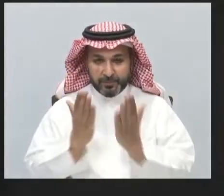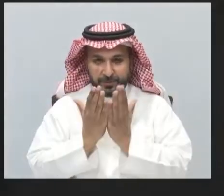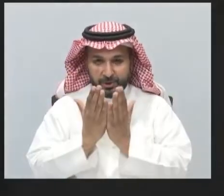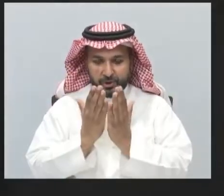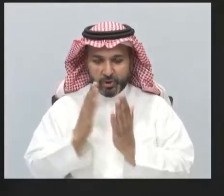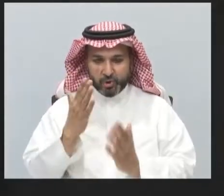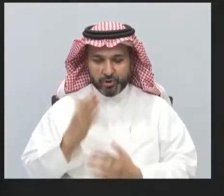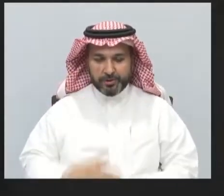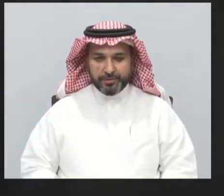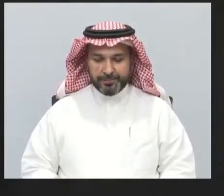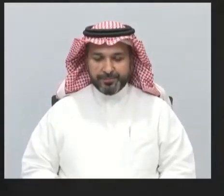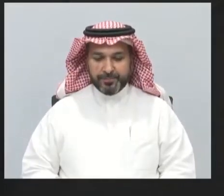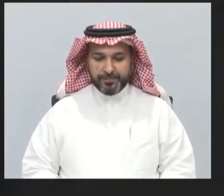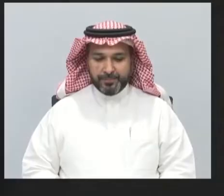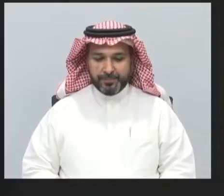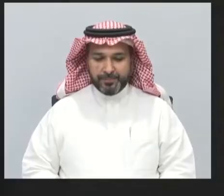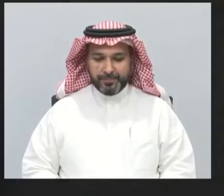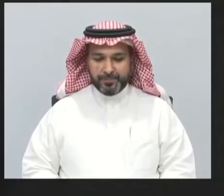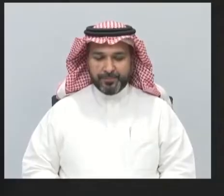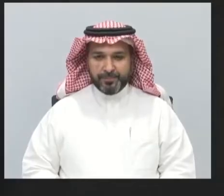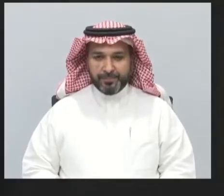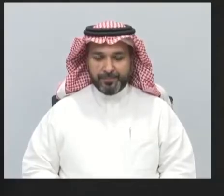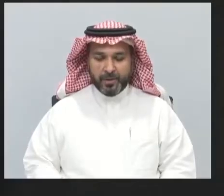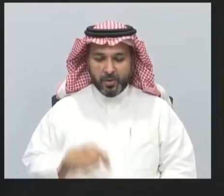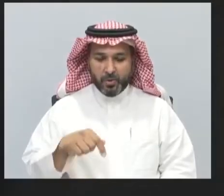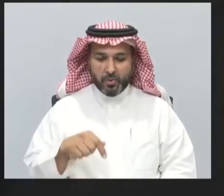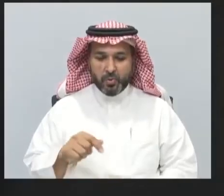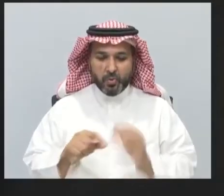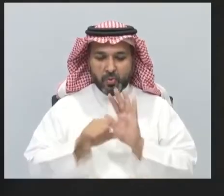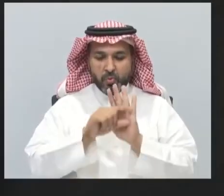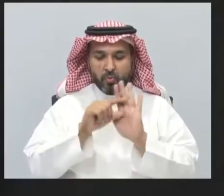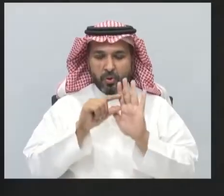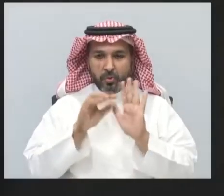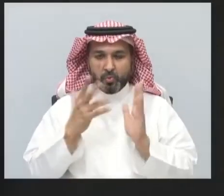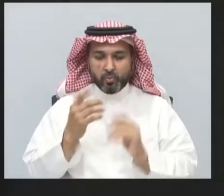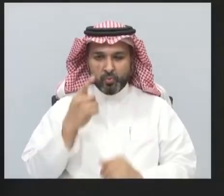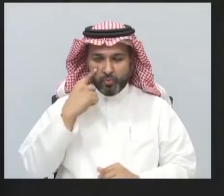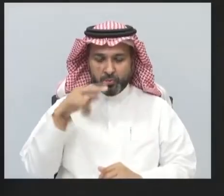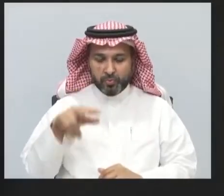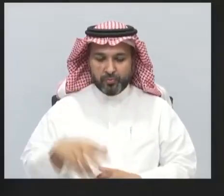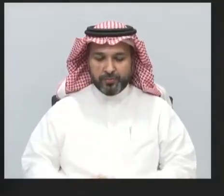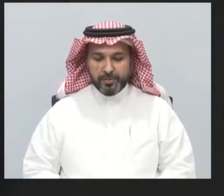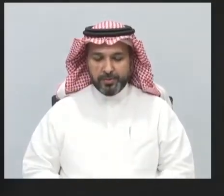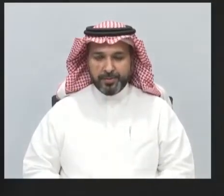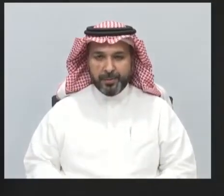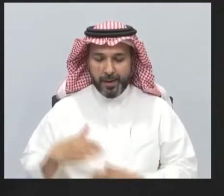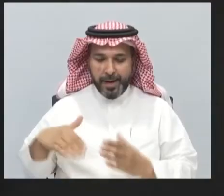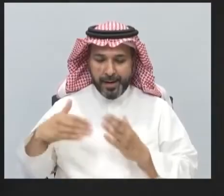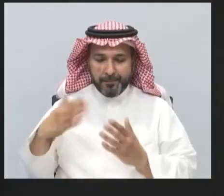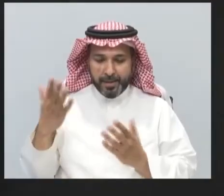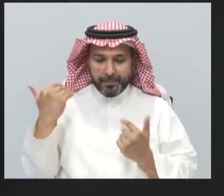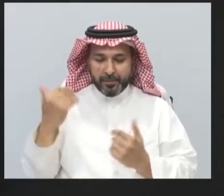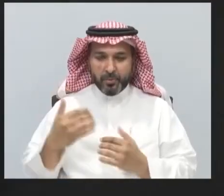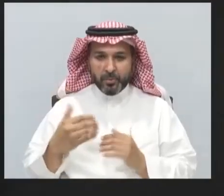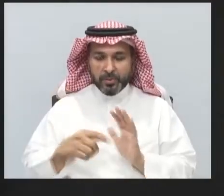واحد واحد في السنه الاولى المشتركه في نظام المسارات اليوم ان شاء الله راح يكون عندنا موضوع استكمالا لموضوع السابق اليوم